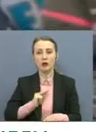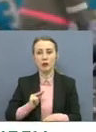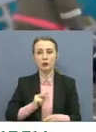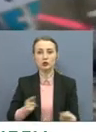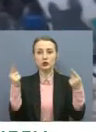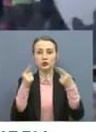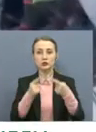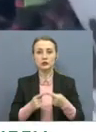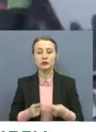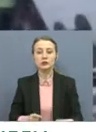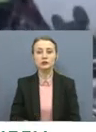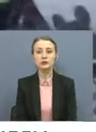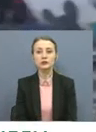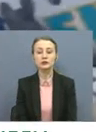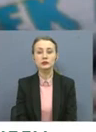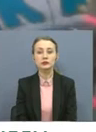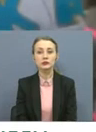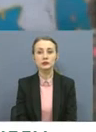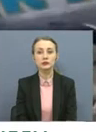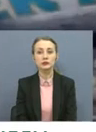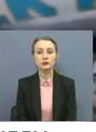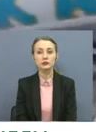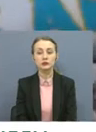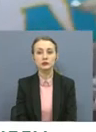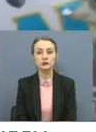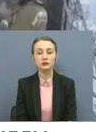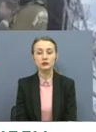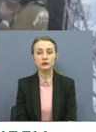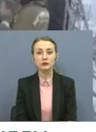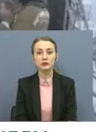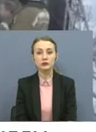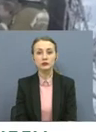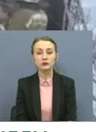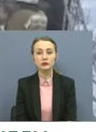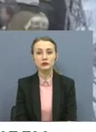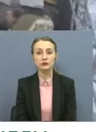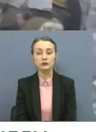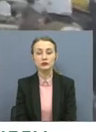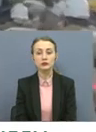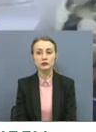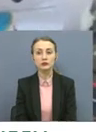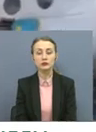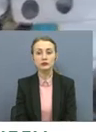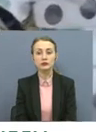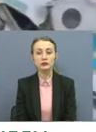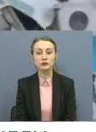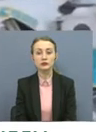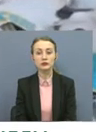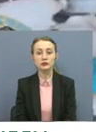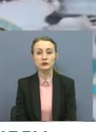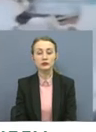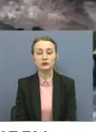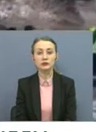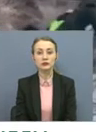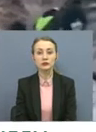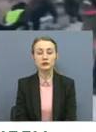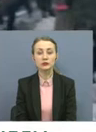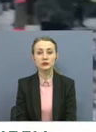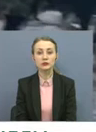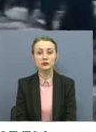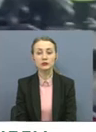Еске сала кетейік, өткен жылдың 27 желтоқсанында Алматыда БКР ұшағы апатқа ұшырап 12 адам қаза тапты. Президент Қасым Жомарт